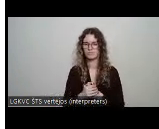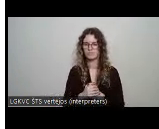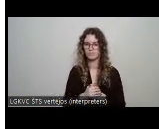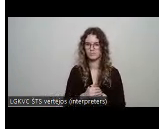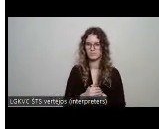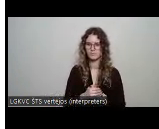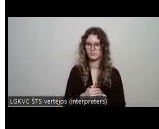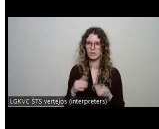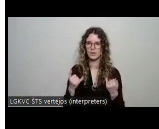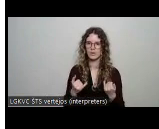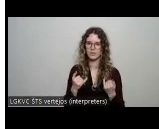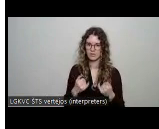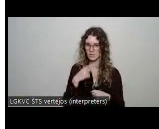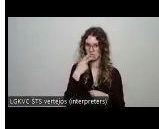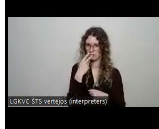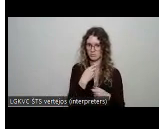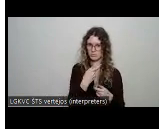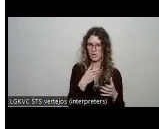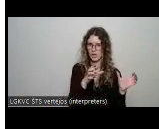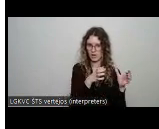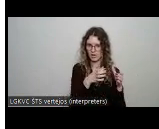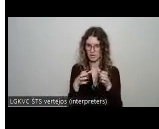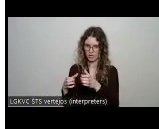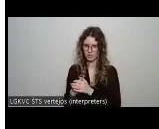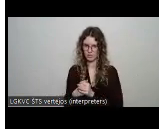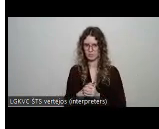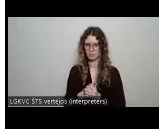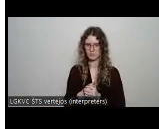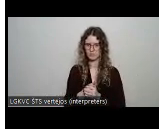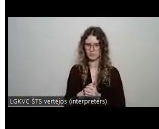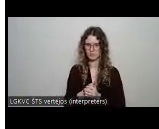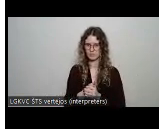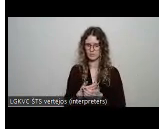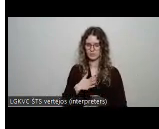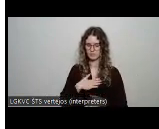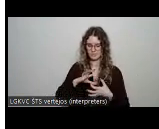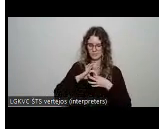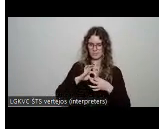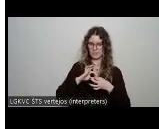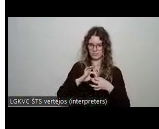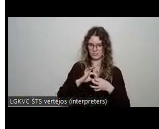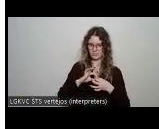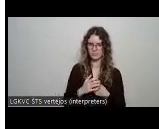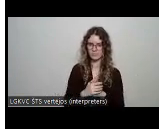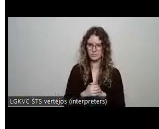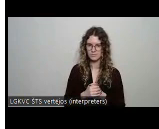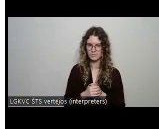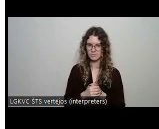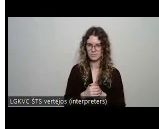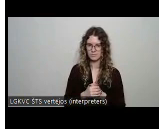Dabar pažiūrėkime į kategorijas. Santykis su savimi, prasmės siekis, prasmės